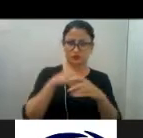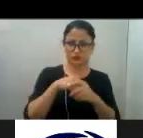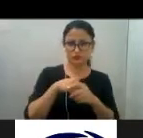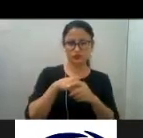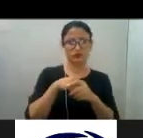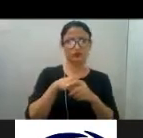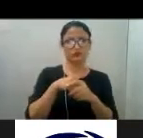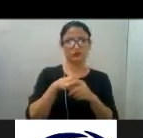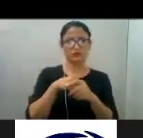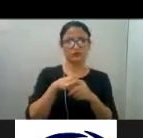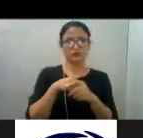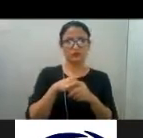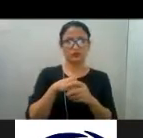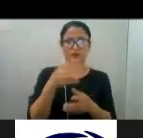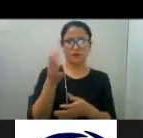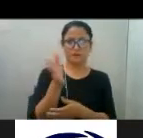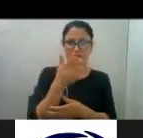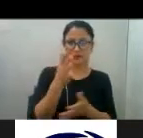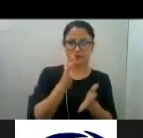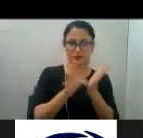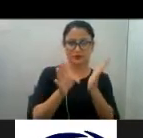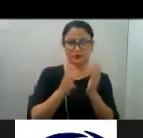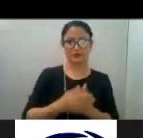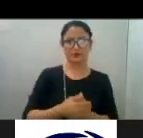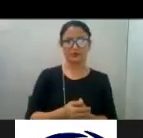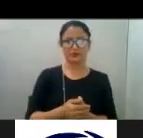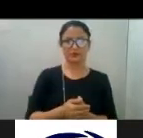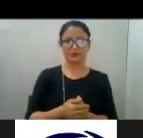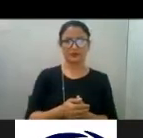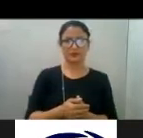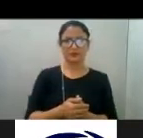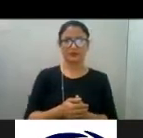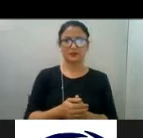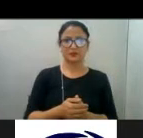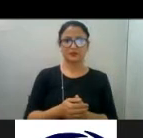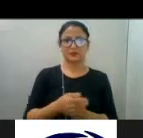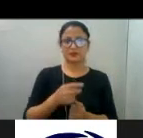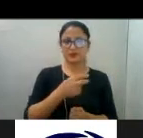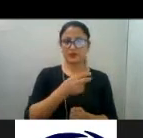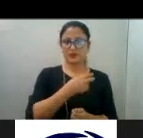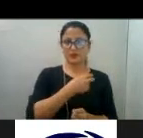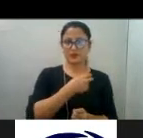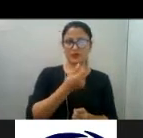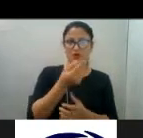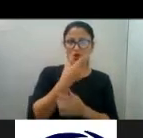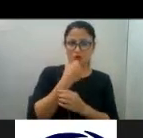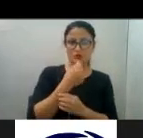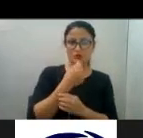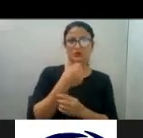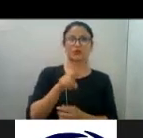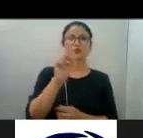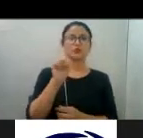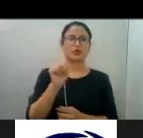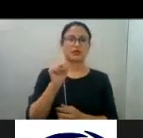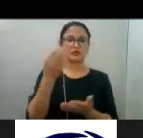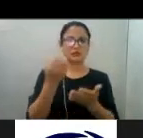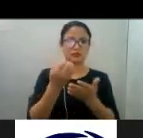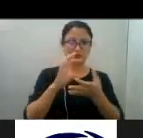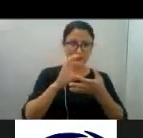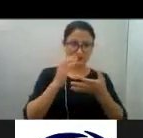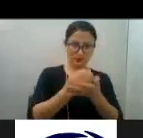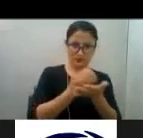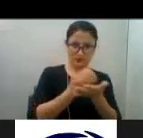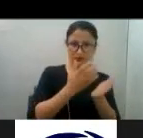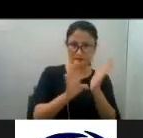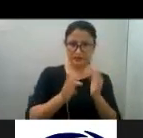हुनुभएका मन्त्रालयबाट, इन्स्टिच्युट अफ मेडिसिनबाट, युएन एजेन्सीबाट